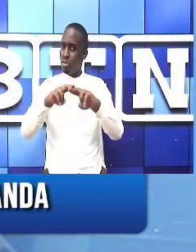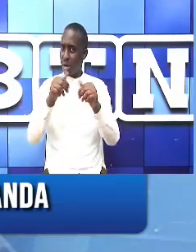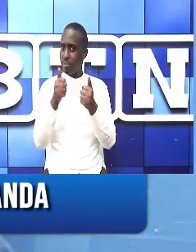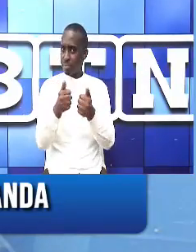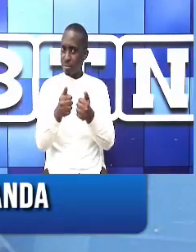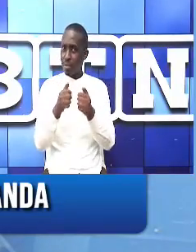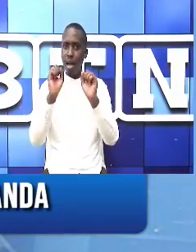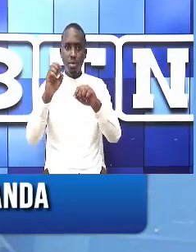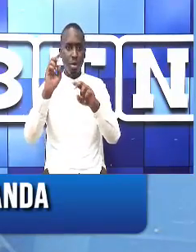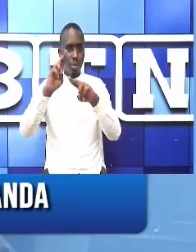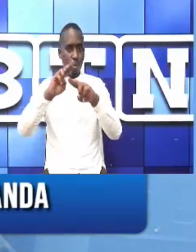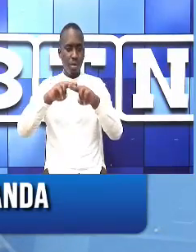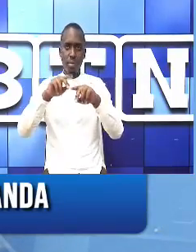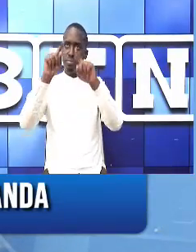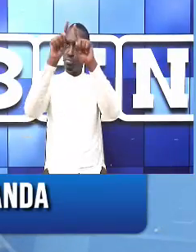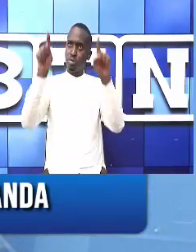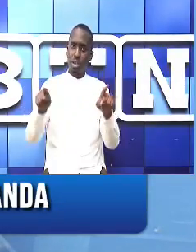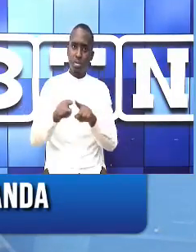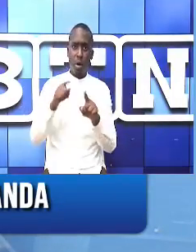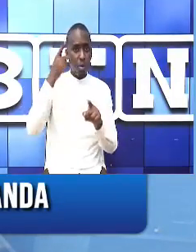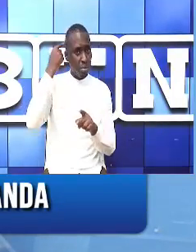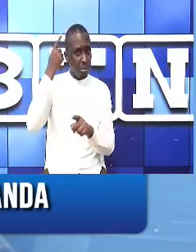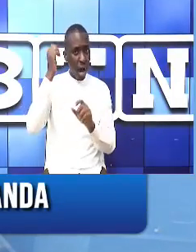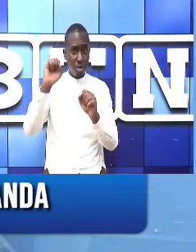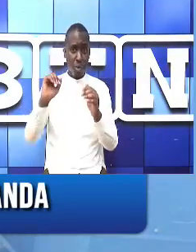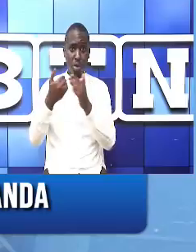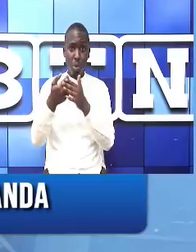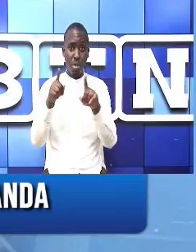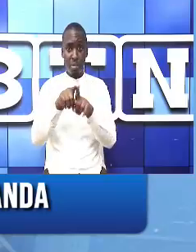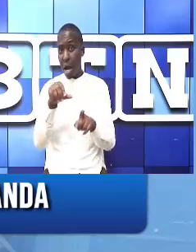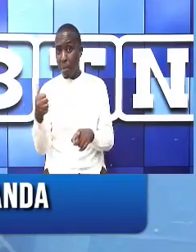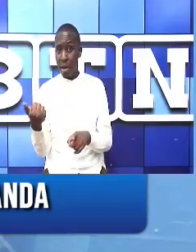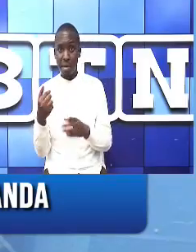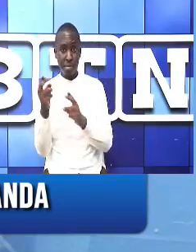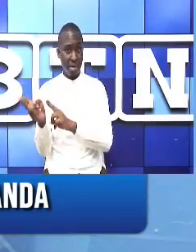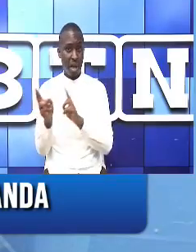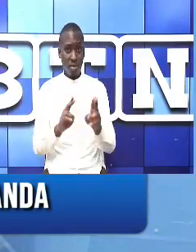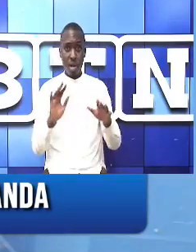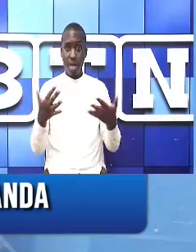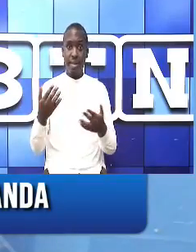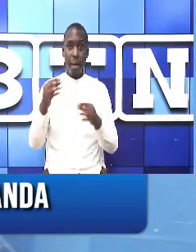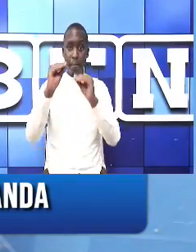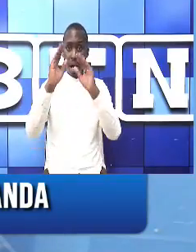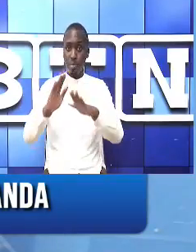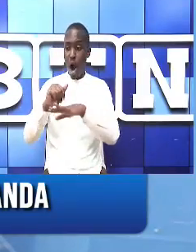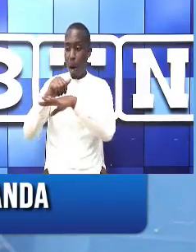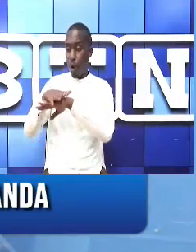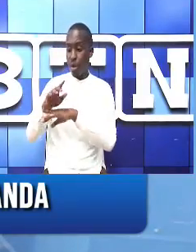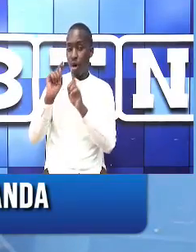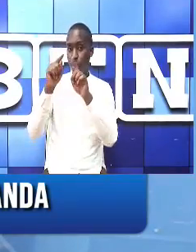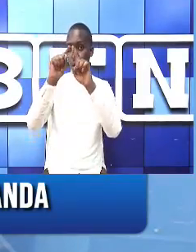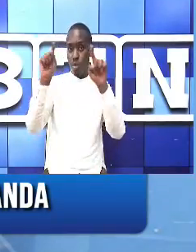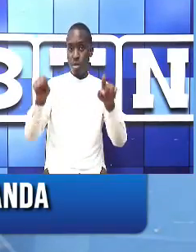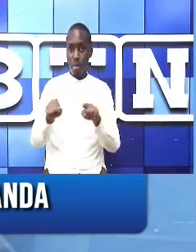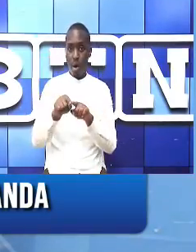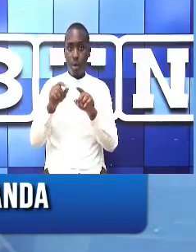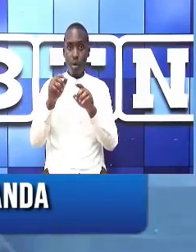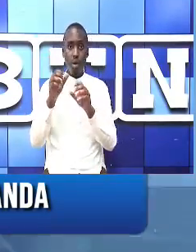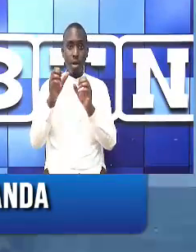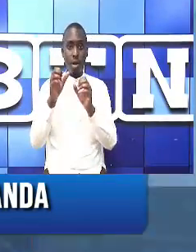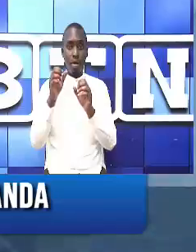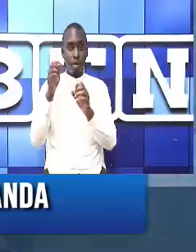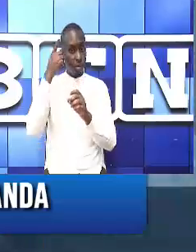abasha kujya ku kibaho gukosora ikibazo nk'abandi ese uwo mwana mwarimu nawe aramutuma ku kibaho barumvikana nimba afite ubumuga bwo